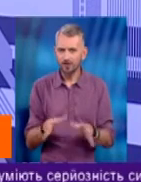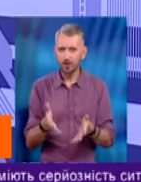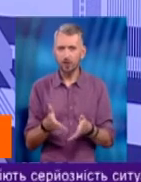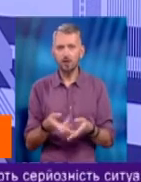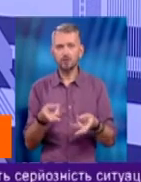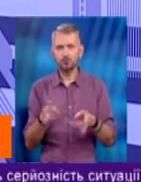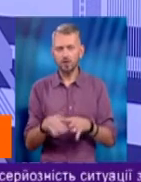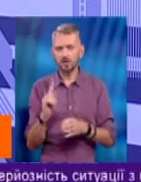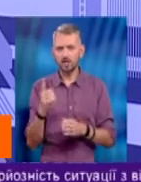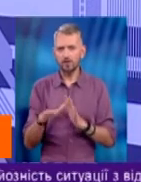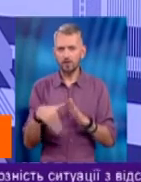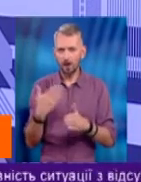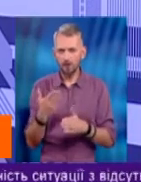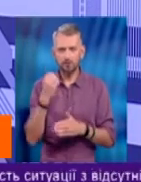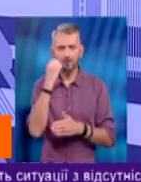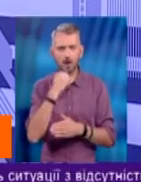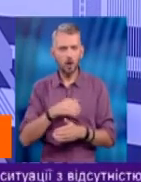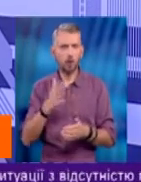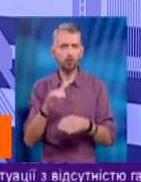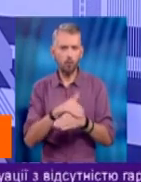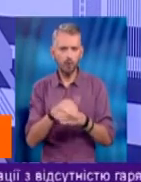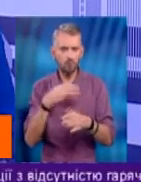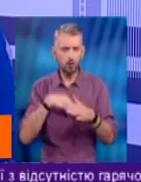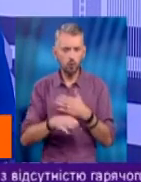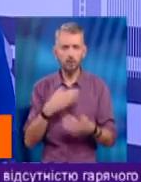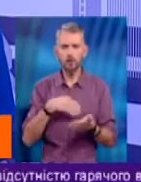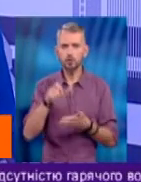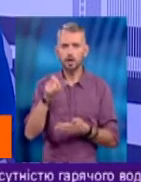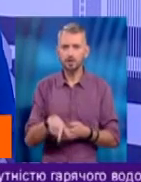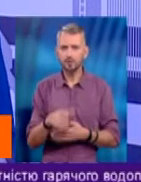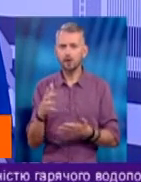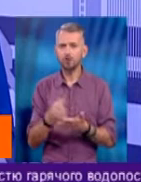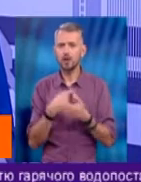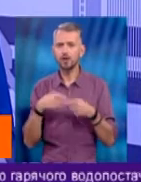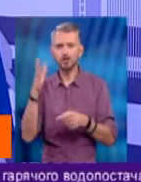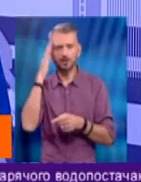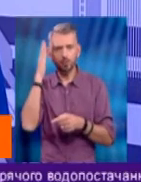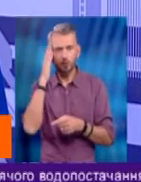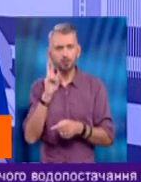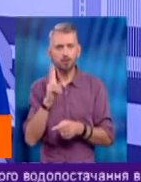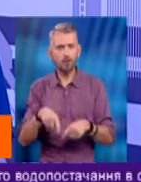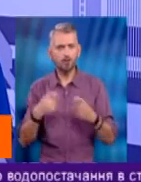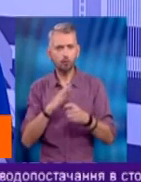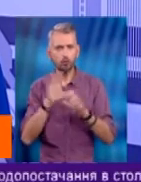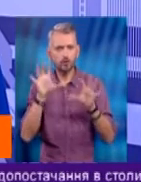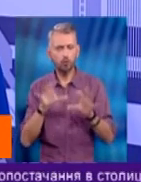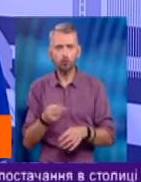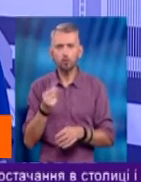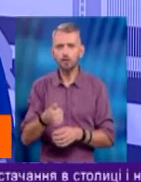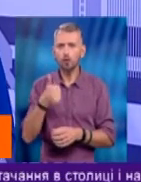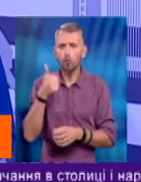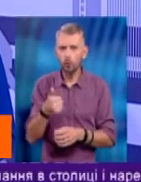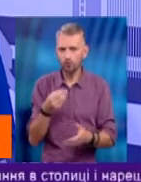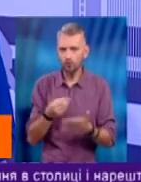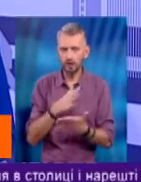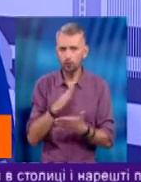єдиний варіант – старе добре метро. Але наша журналістка Ксенія Лущик знайшла інший спосіб, як, не порушуючи закон, купити хорошу